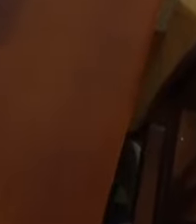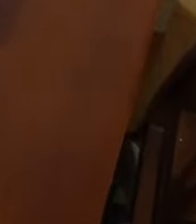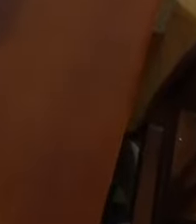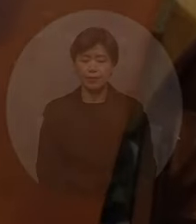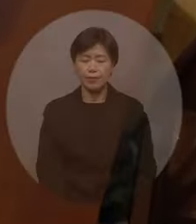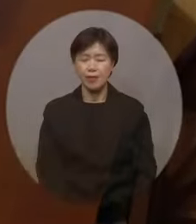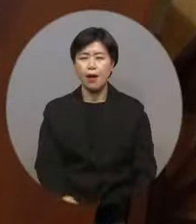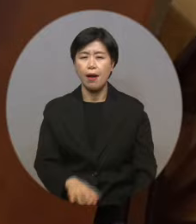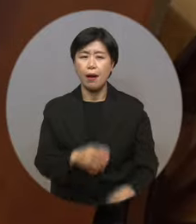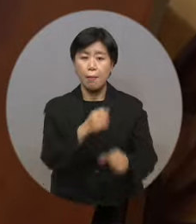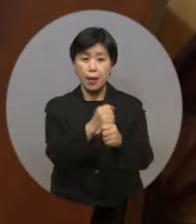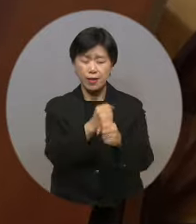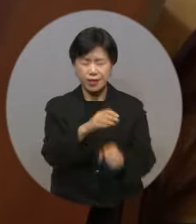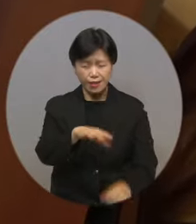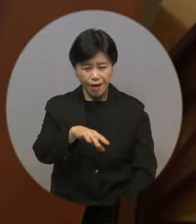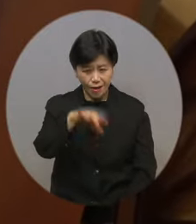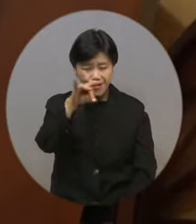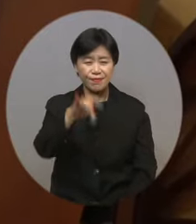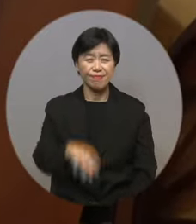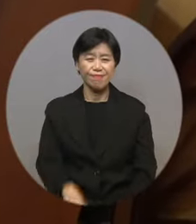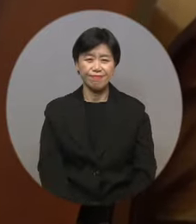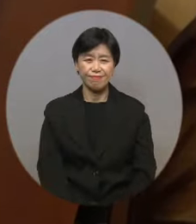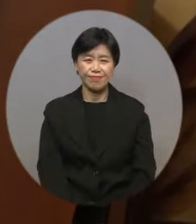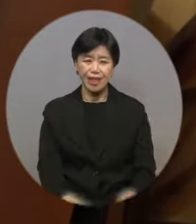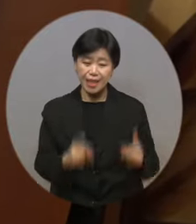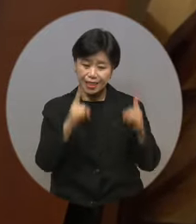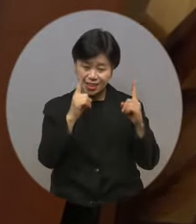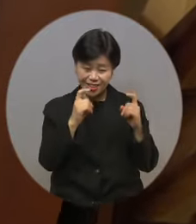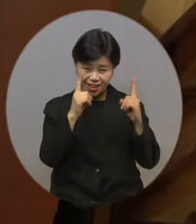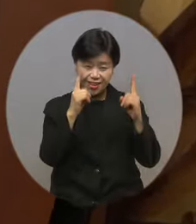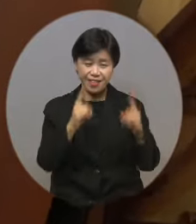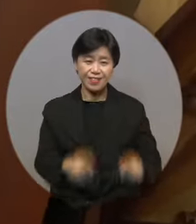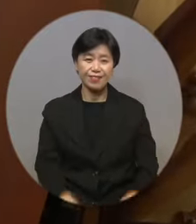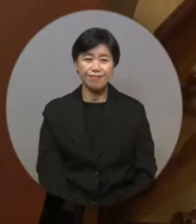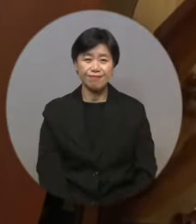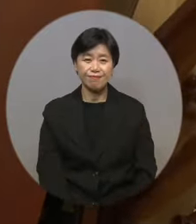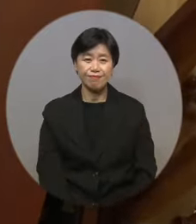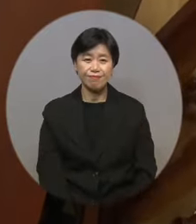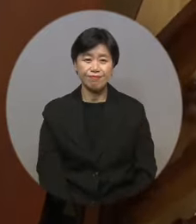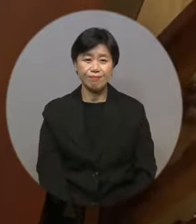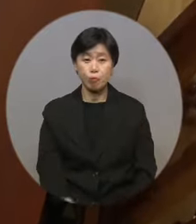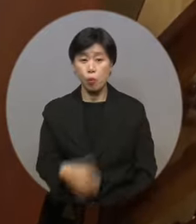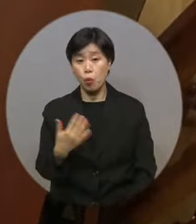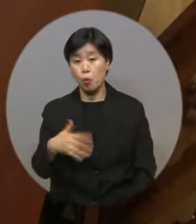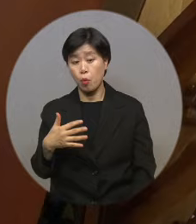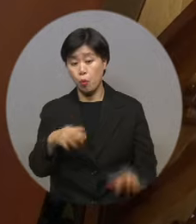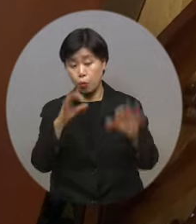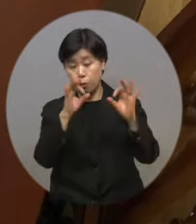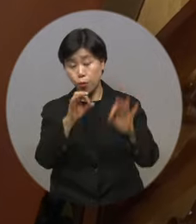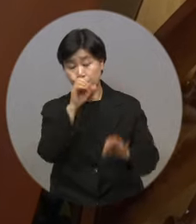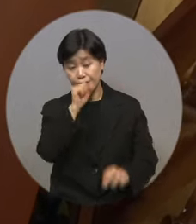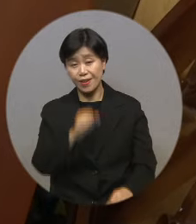처음으로 만든 크로아상 샌드위치를 사진으로 남기는 지연 씨. 제법 맛있어 보입니다.